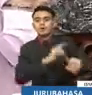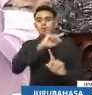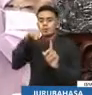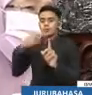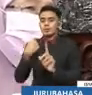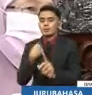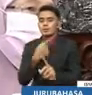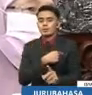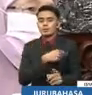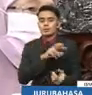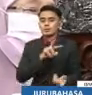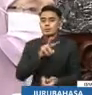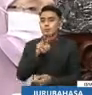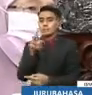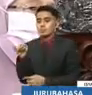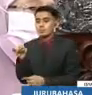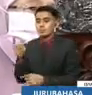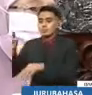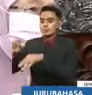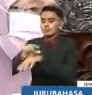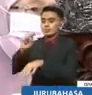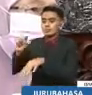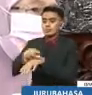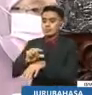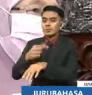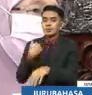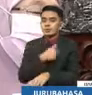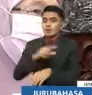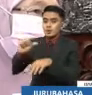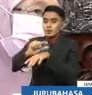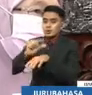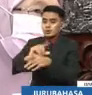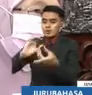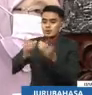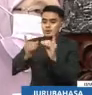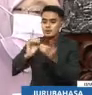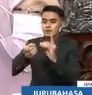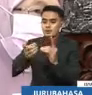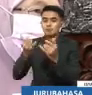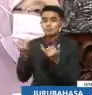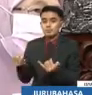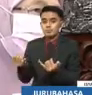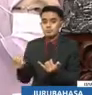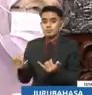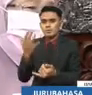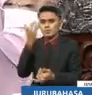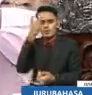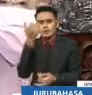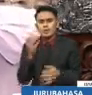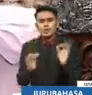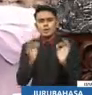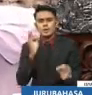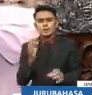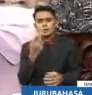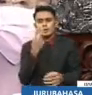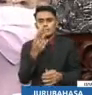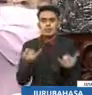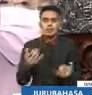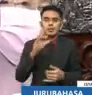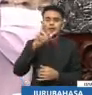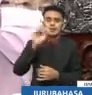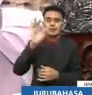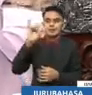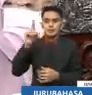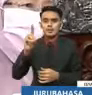bergerak ke arah a pengguna Pak penggunaannya ada juta lazione sekarang ini because education service area